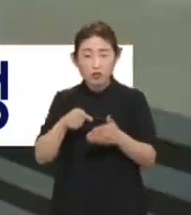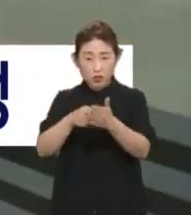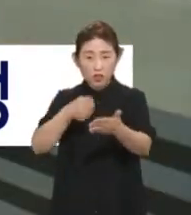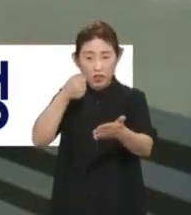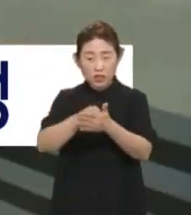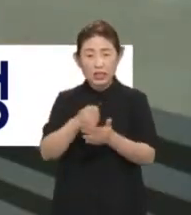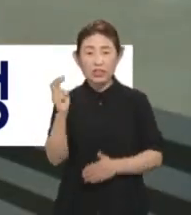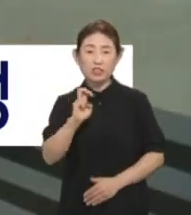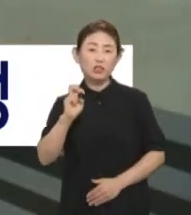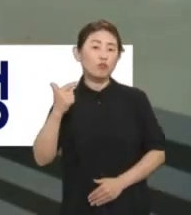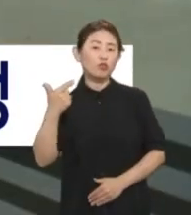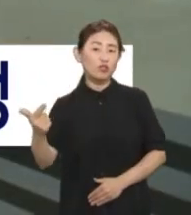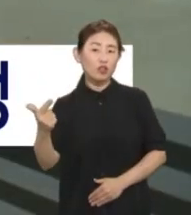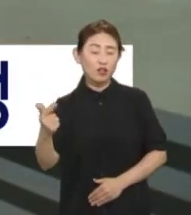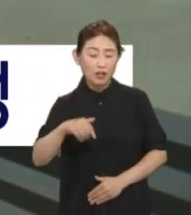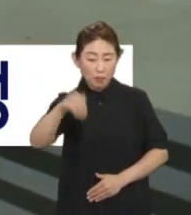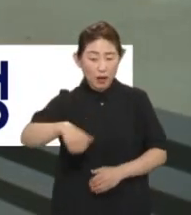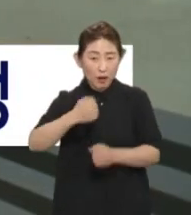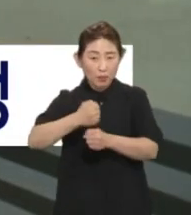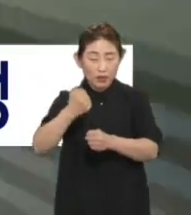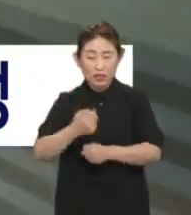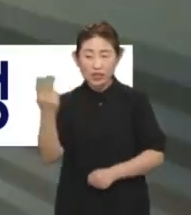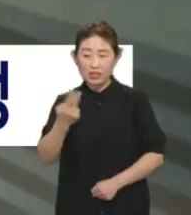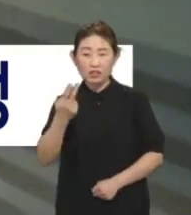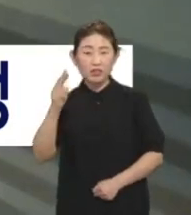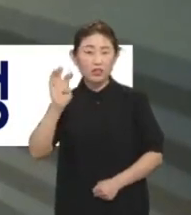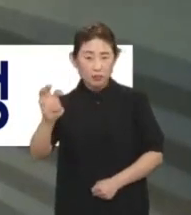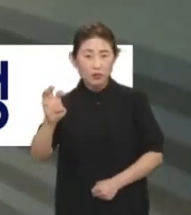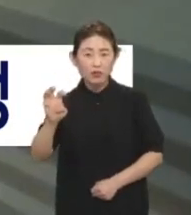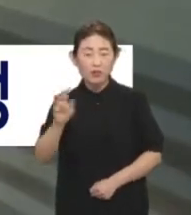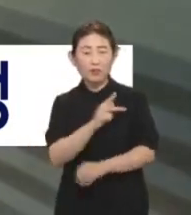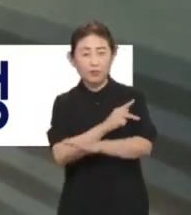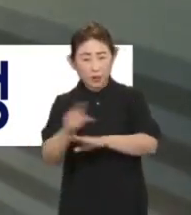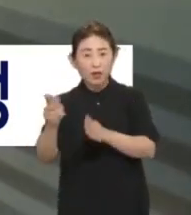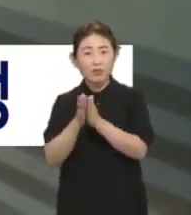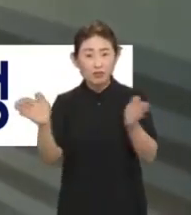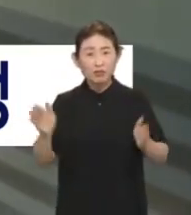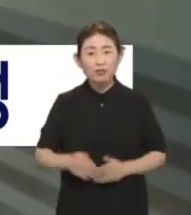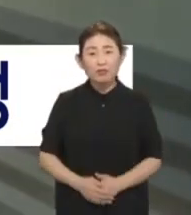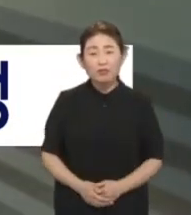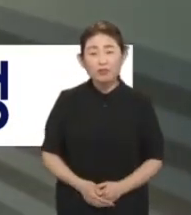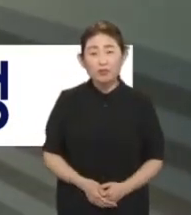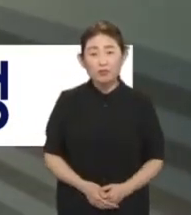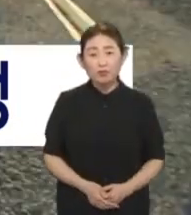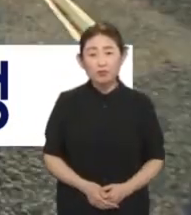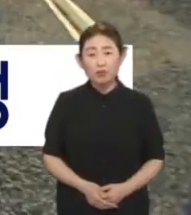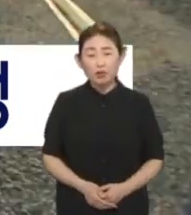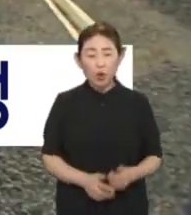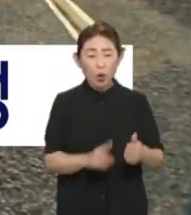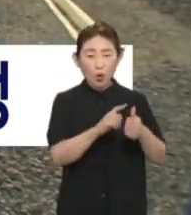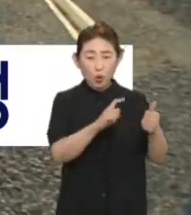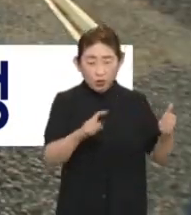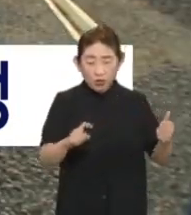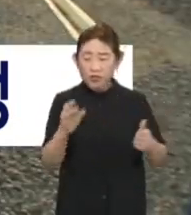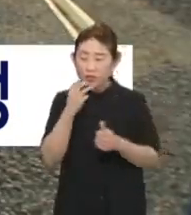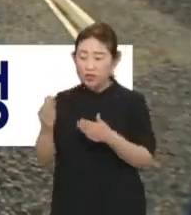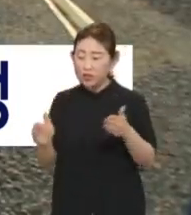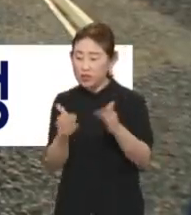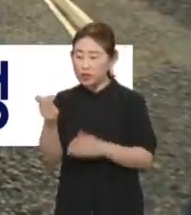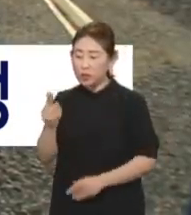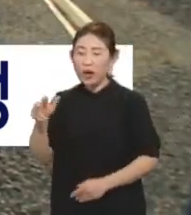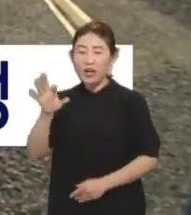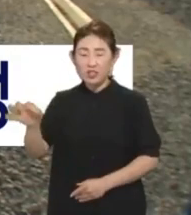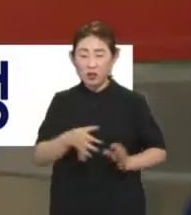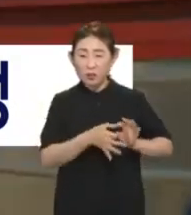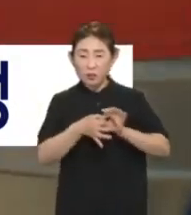오는 2026년 착공해 2030년 완공될 것이라고 밝혔습니다. 서해선은 홍성에서 경기 화성을 잇는